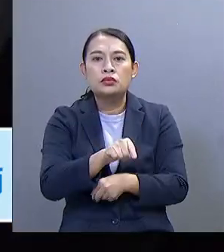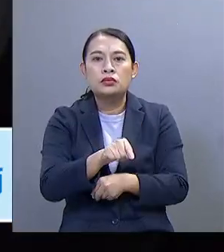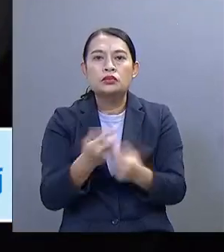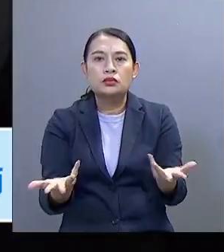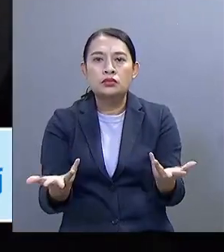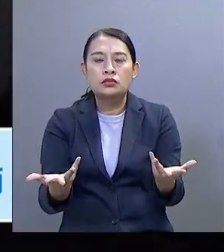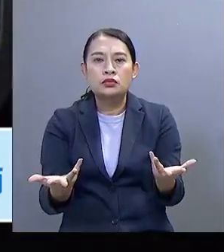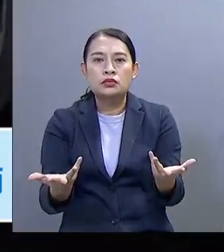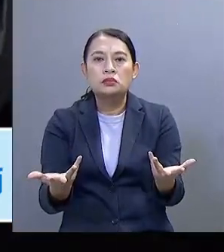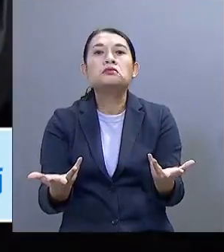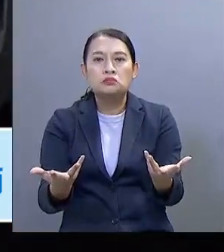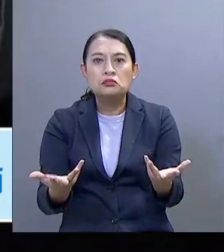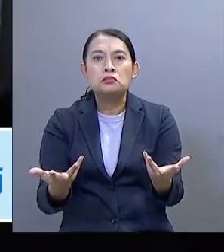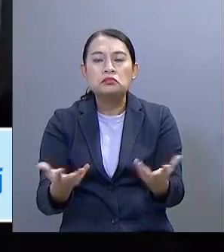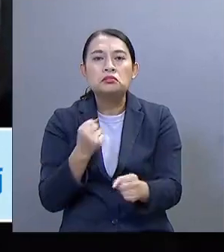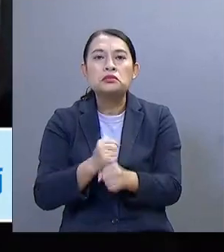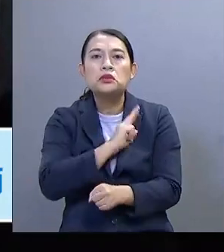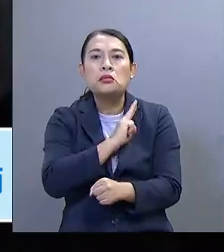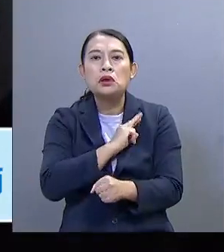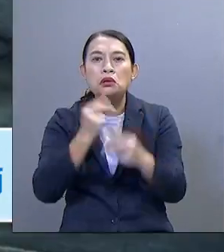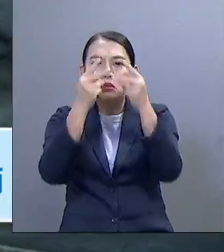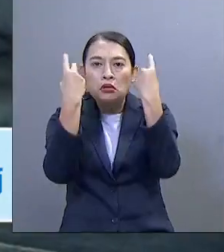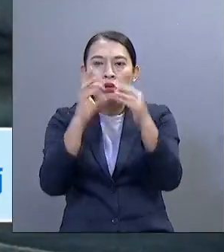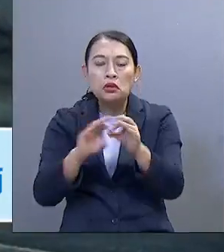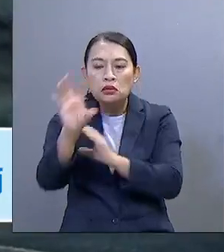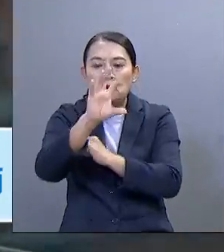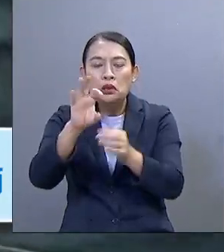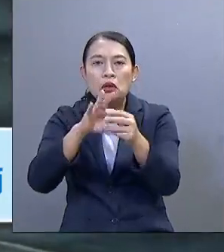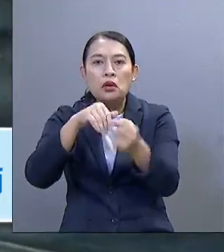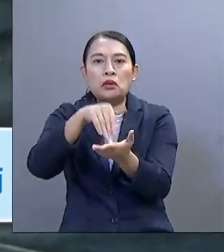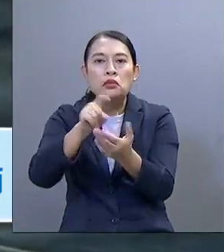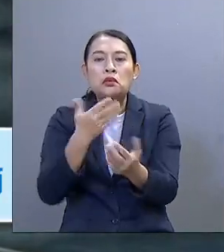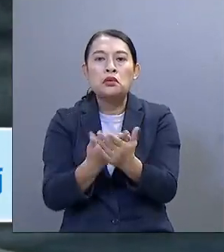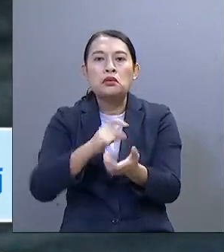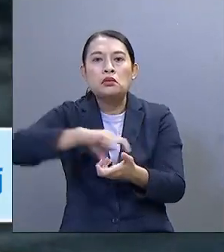Um tastes ซะ เงิ inheritance้บร 500